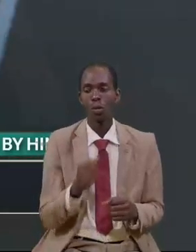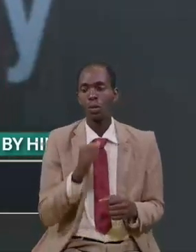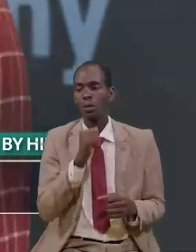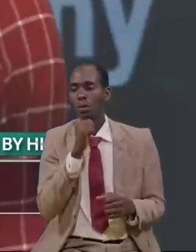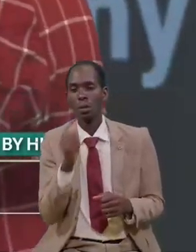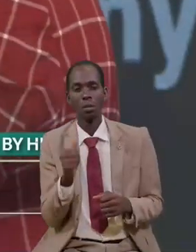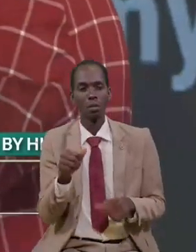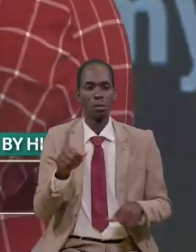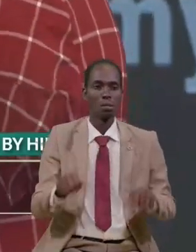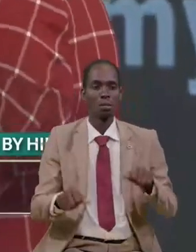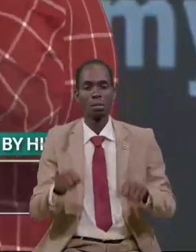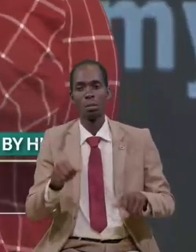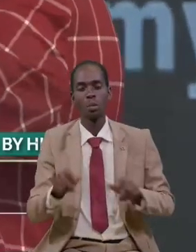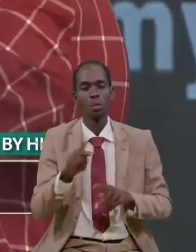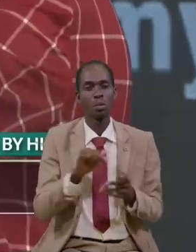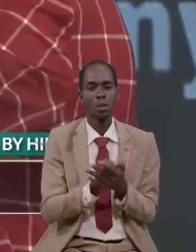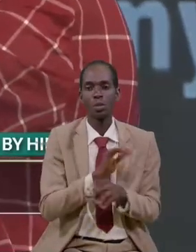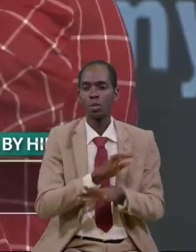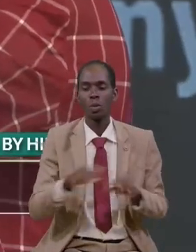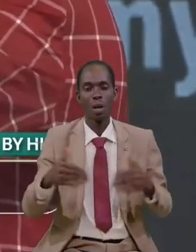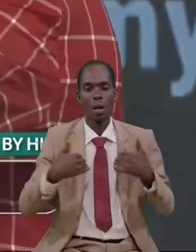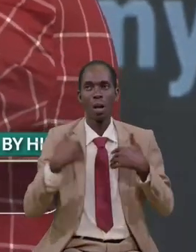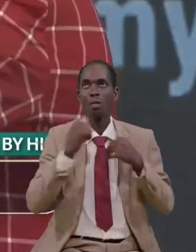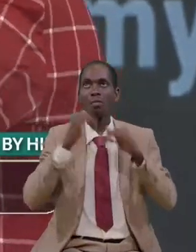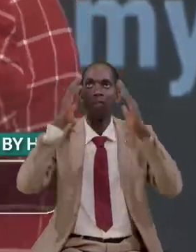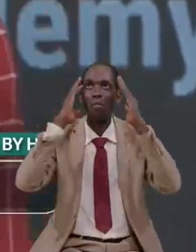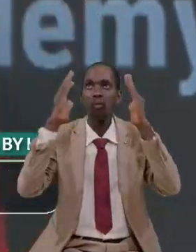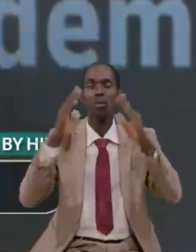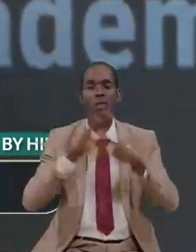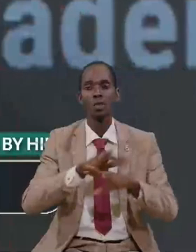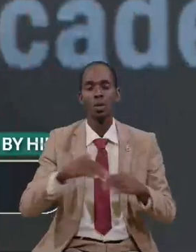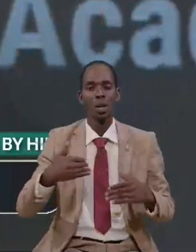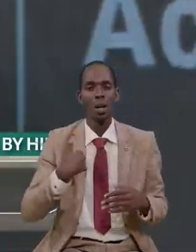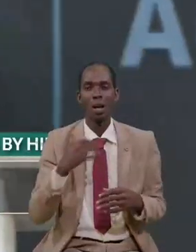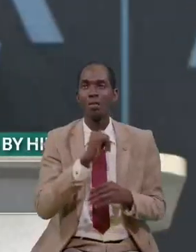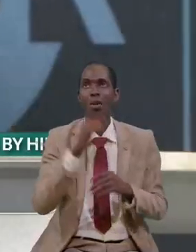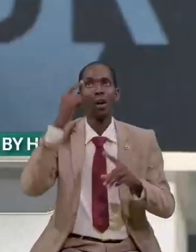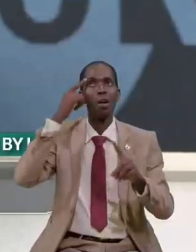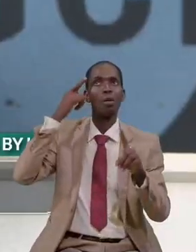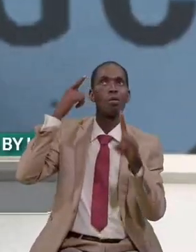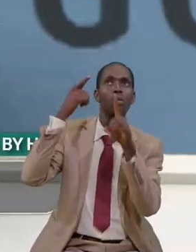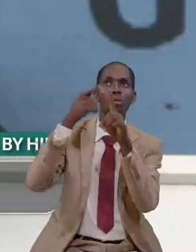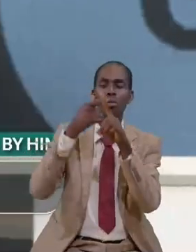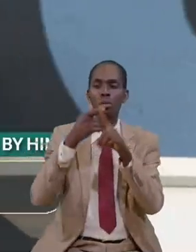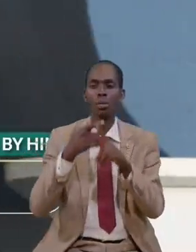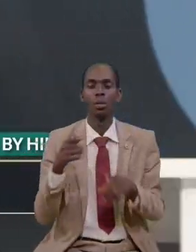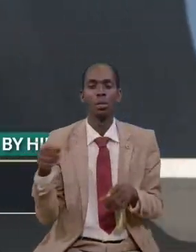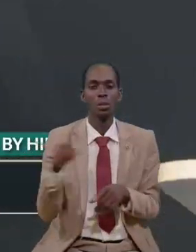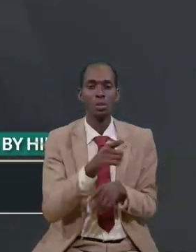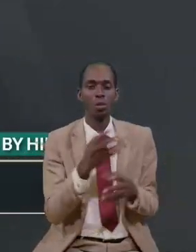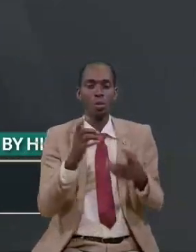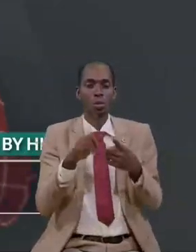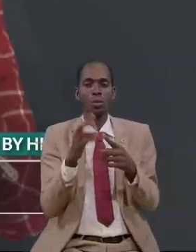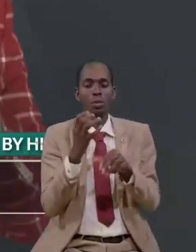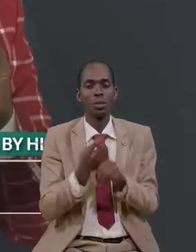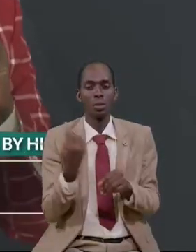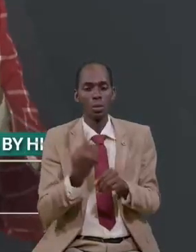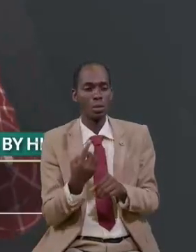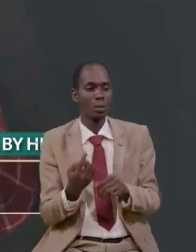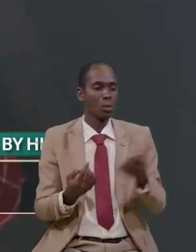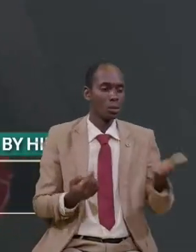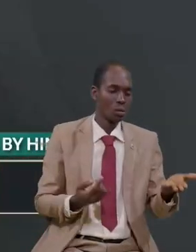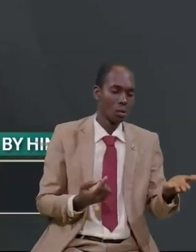Les gens qui n'ont pas un but, et qui n'ont pas un sommet qu'ils visent. Ils vacillent. Ils